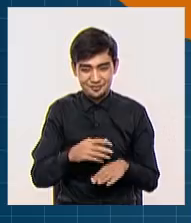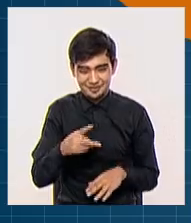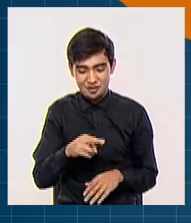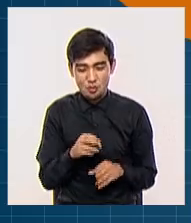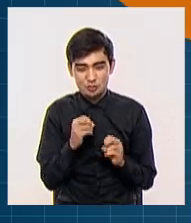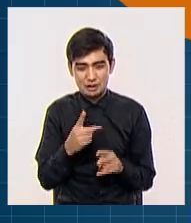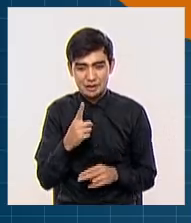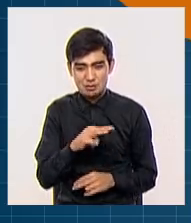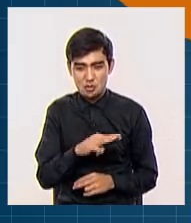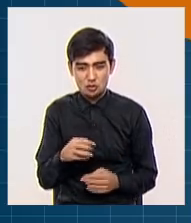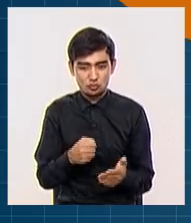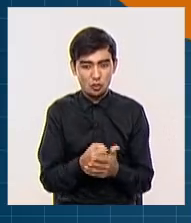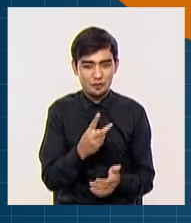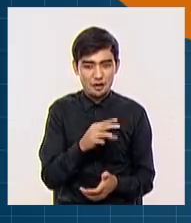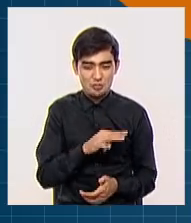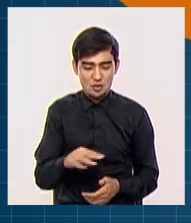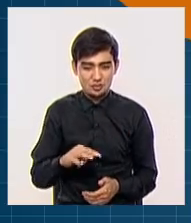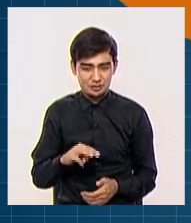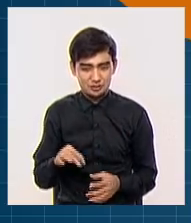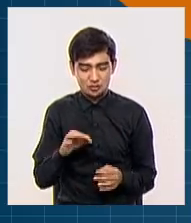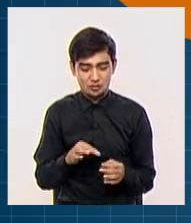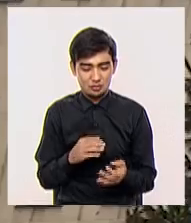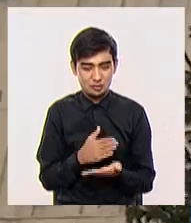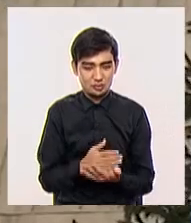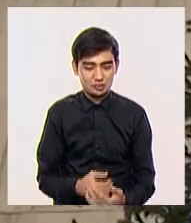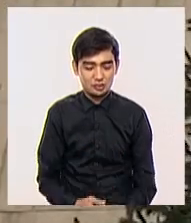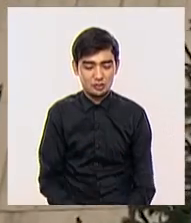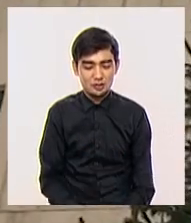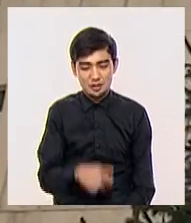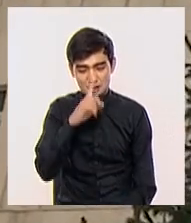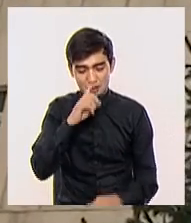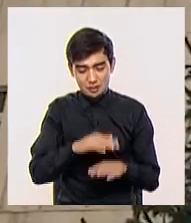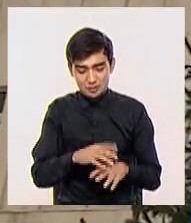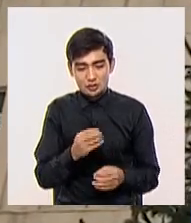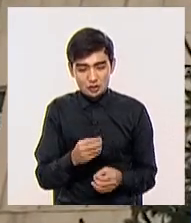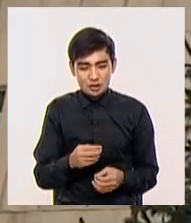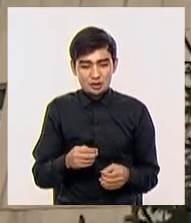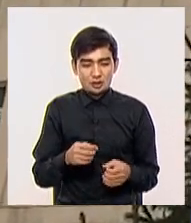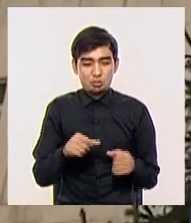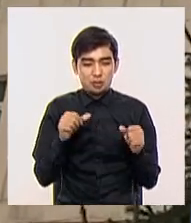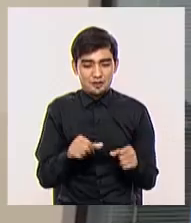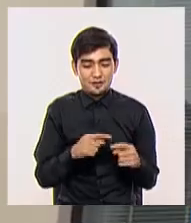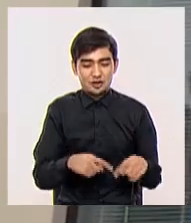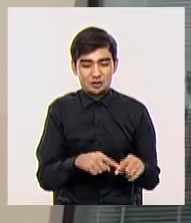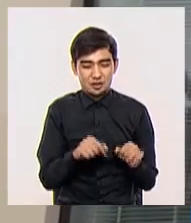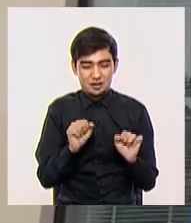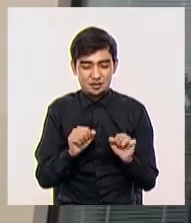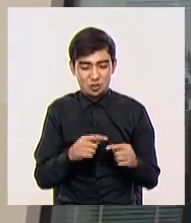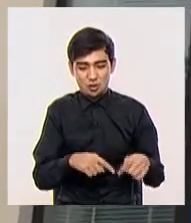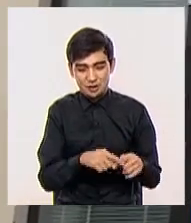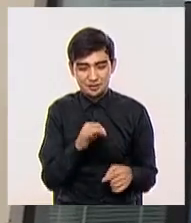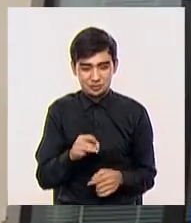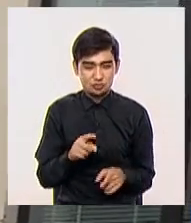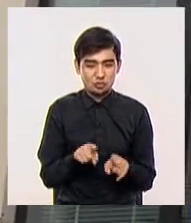қызметі 1 миллионнан 2 миллион теңгеге дейін барады. Әкімдіктен өзге құқық қорғау органдары да жекеменшік күзет